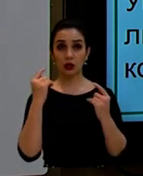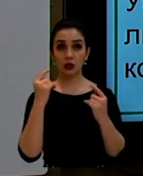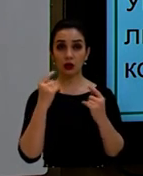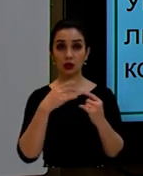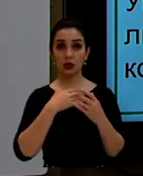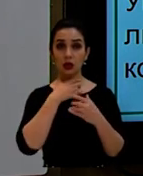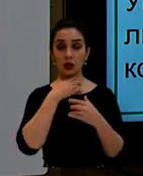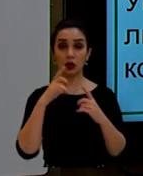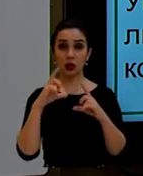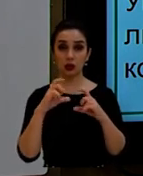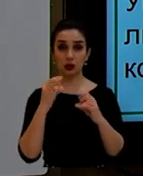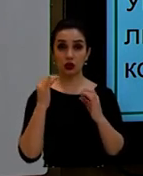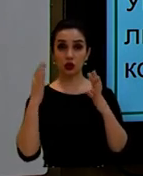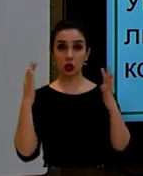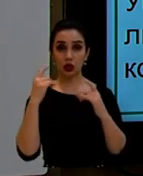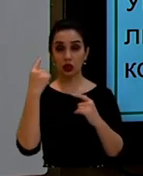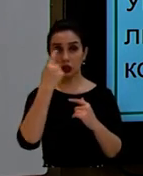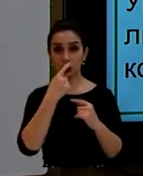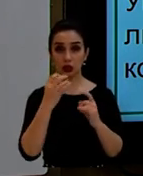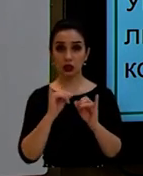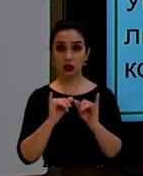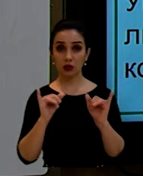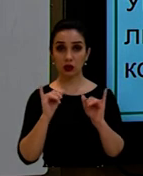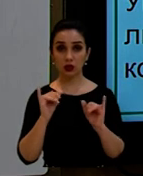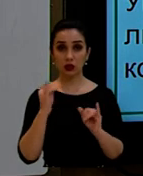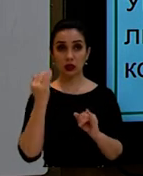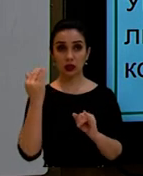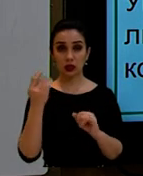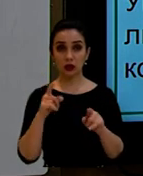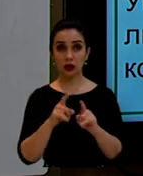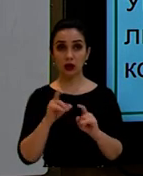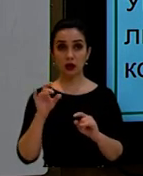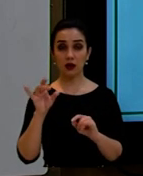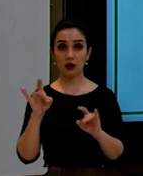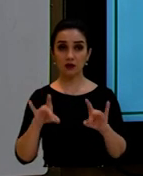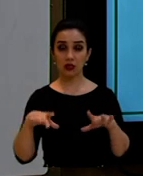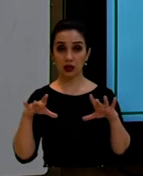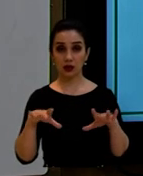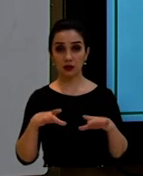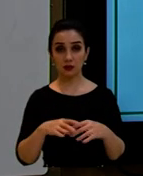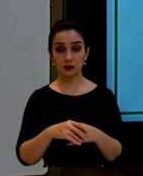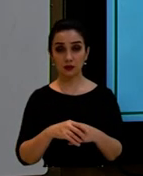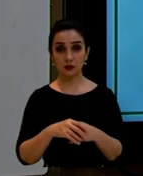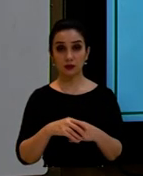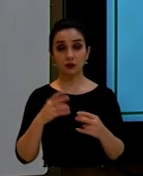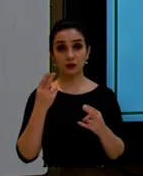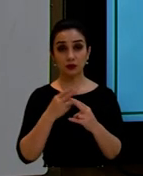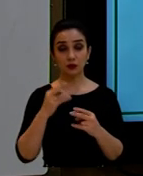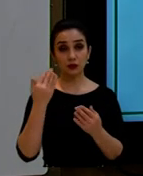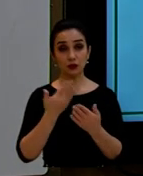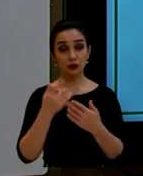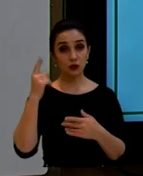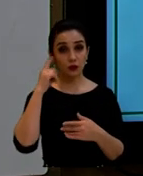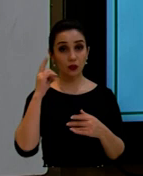укороченная шея, широкое лицо, распространены на континенте Австралия. По мнению